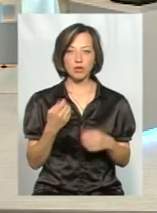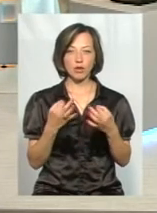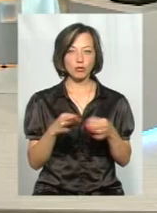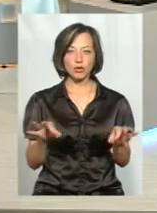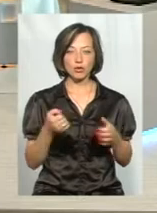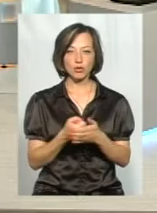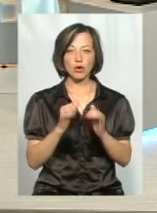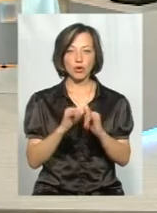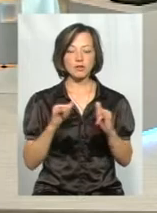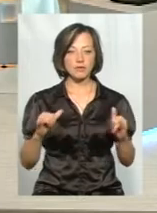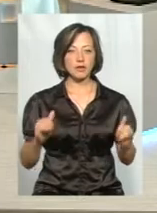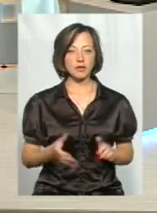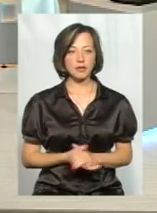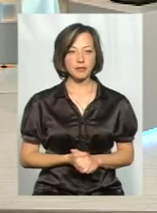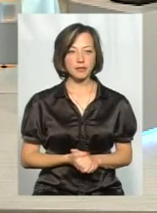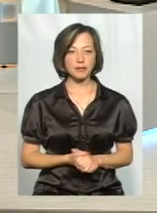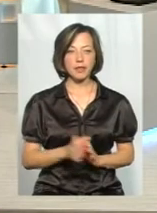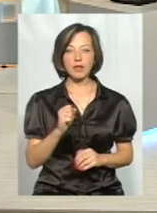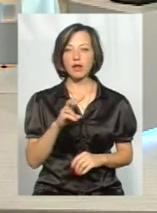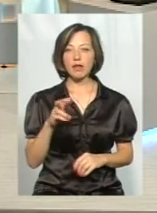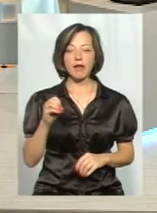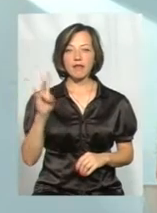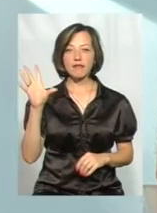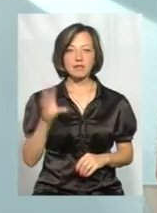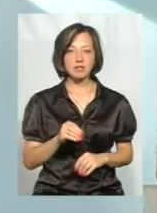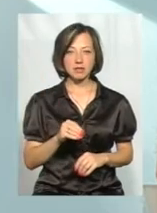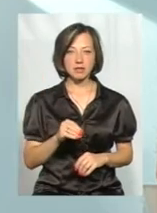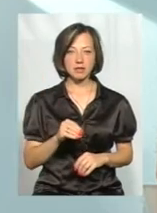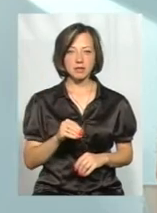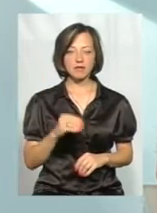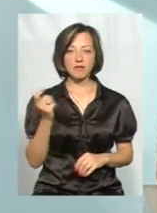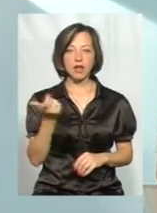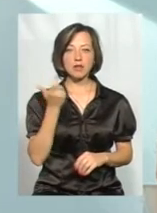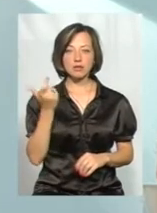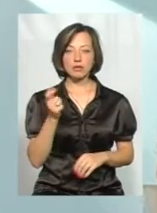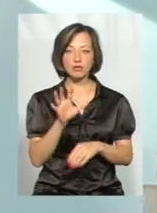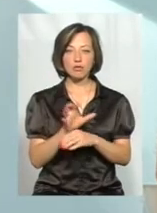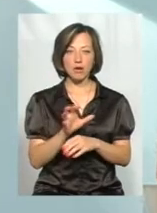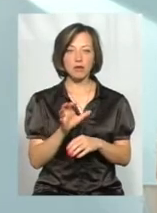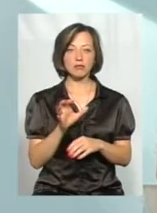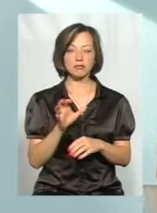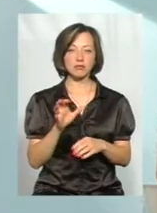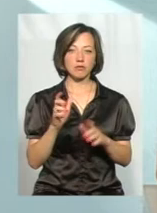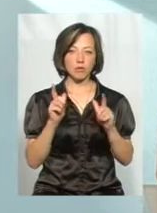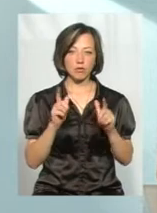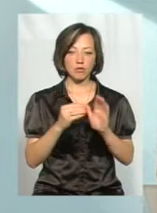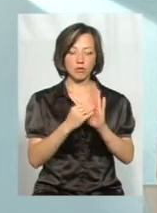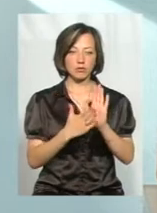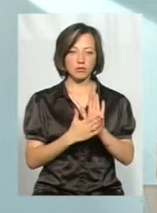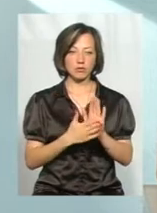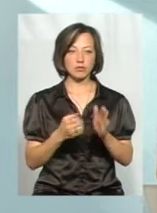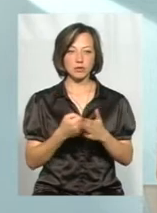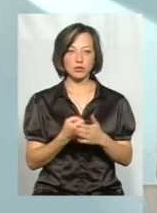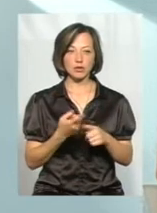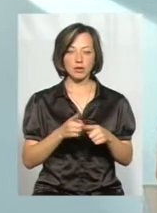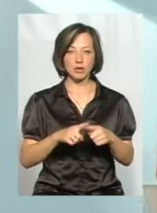до розведення. Але не всі, наголошую, не всі власники собак стають на учет до відділення.